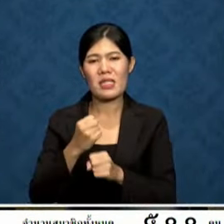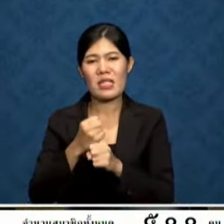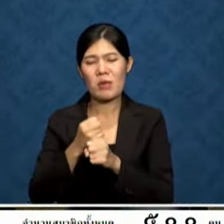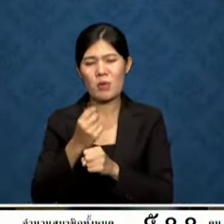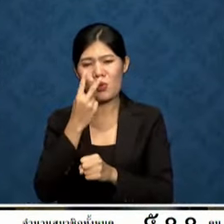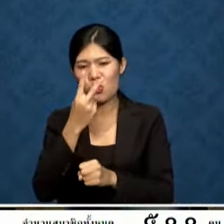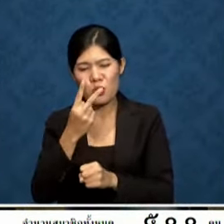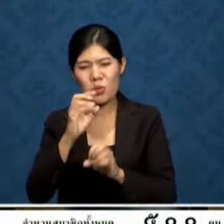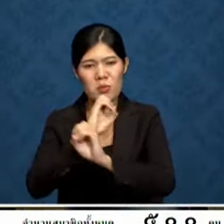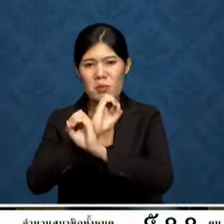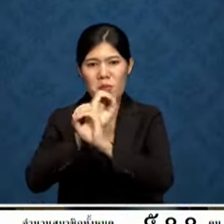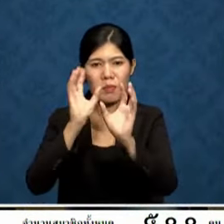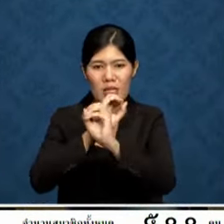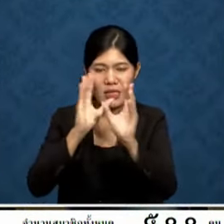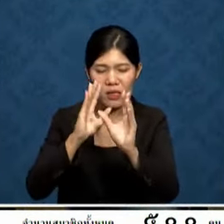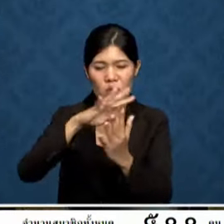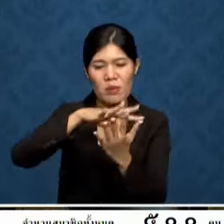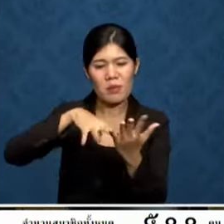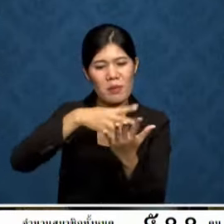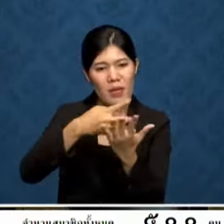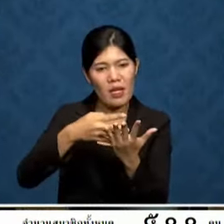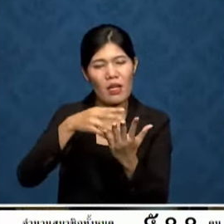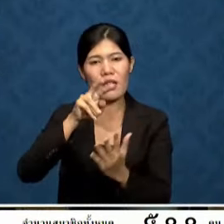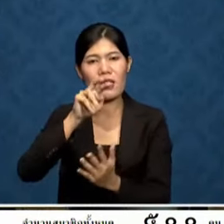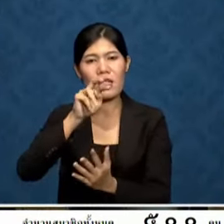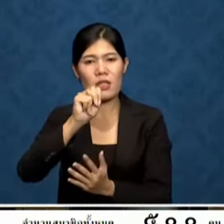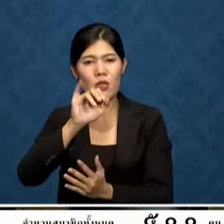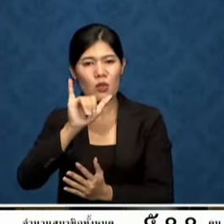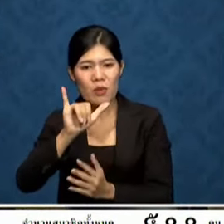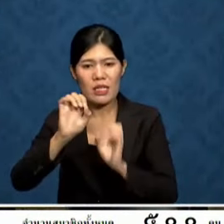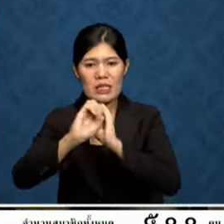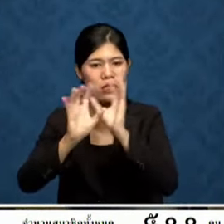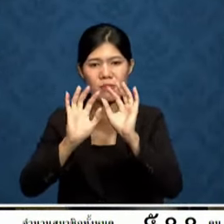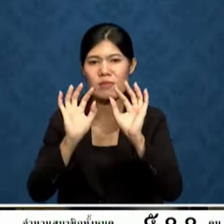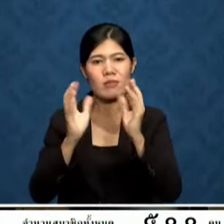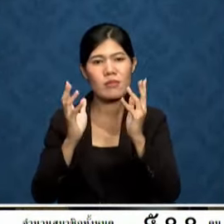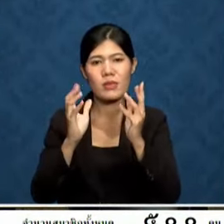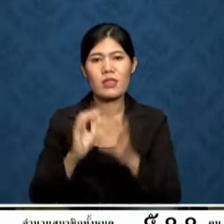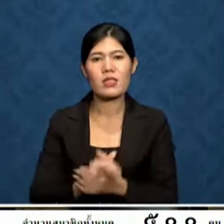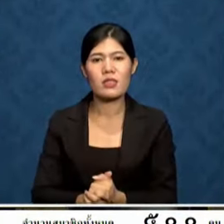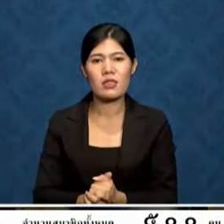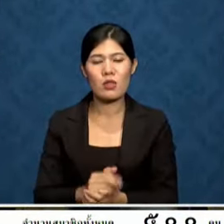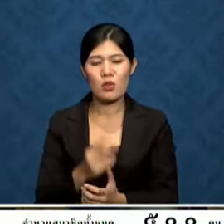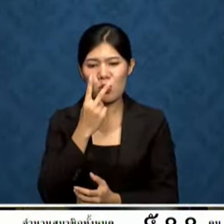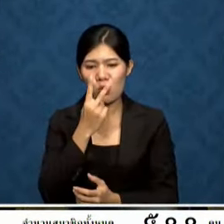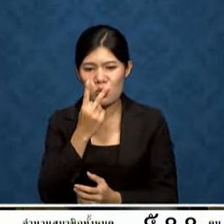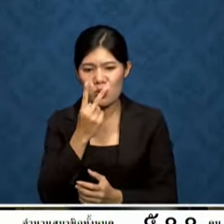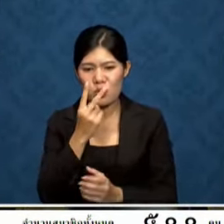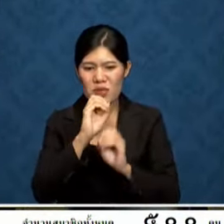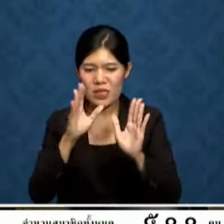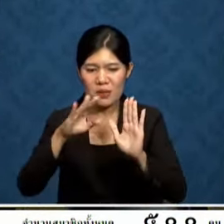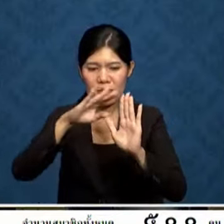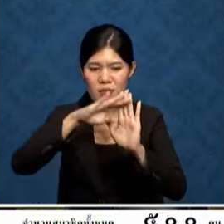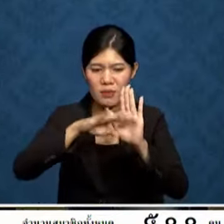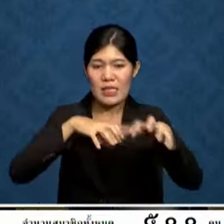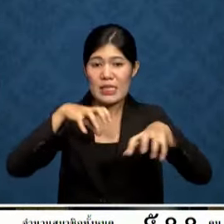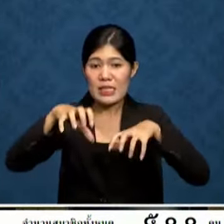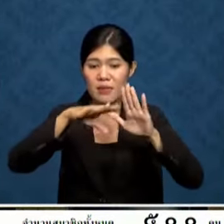ไม่เห็นเป้าหมายในทางนโยบายที่ชัดเจนจับต้องได้มีการจัดลำดับความ